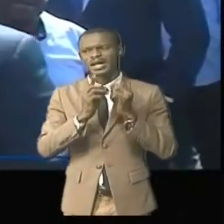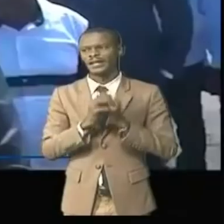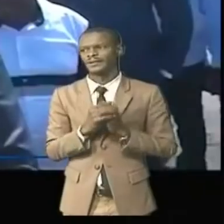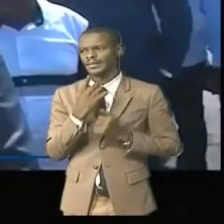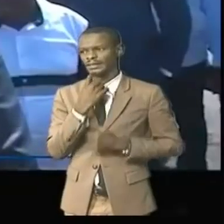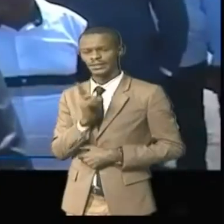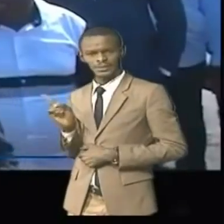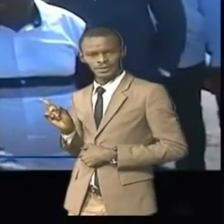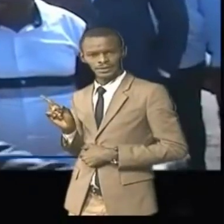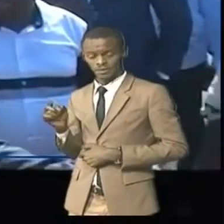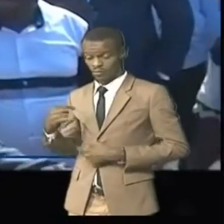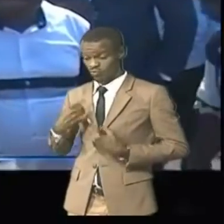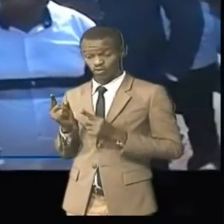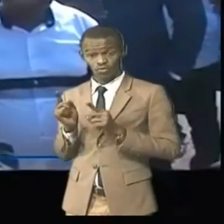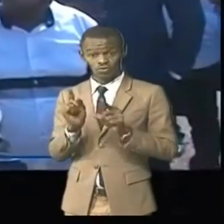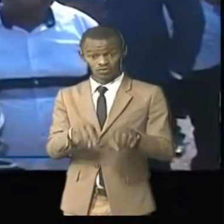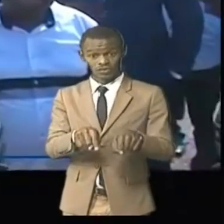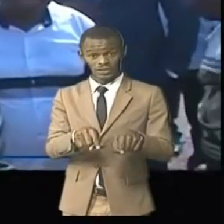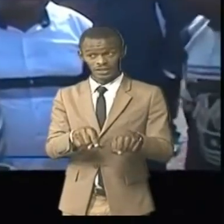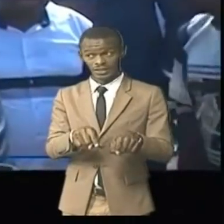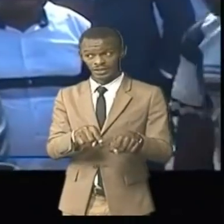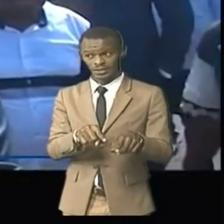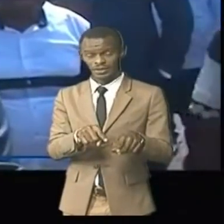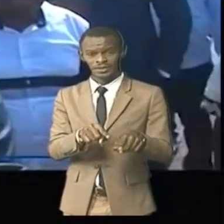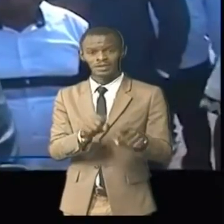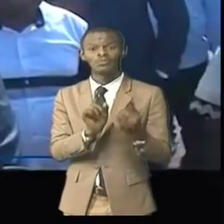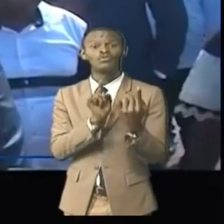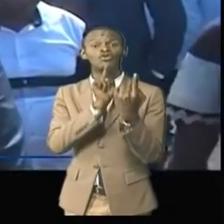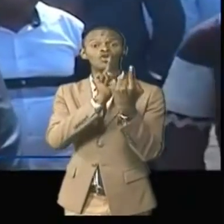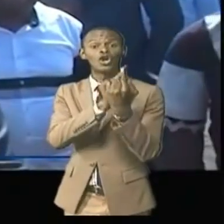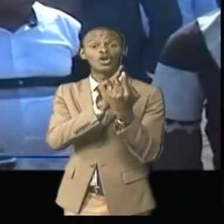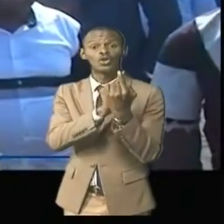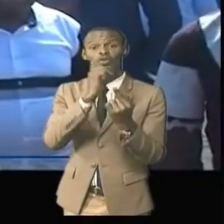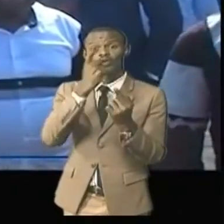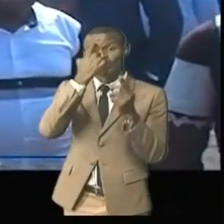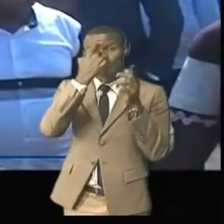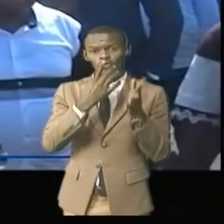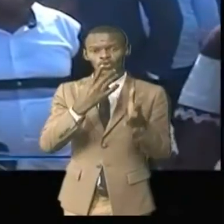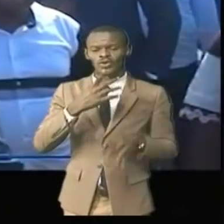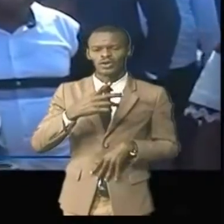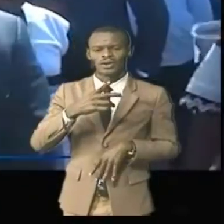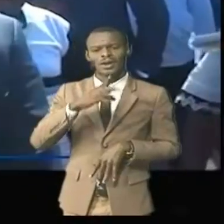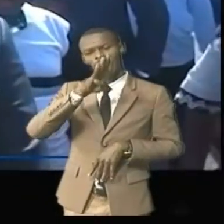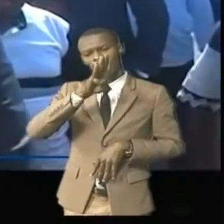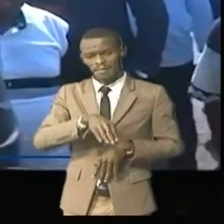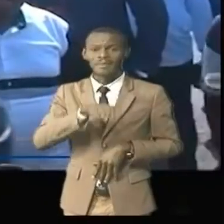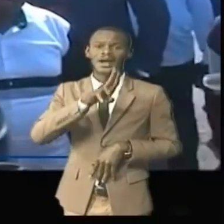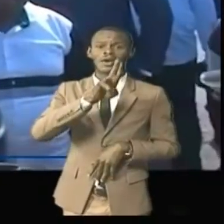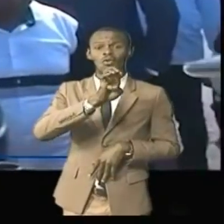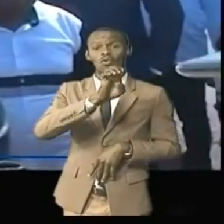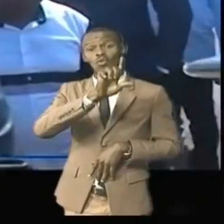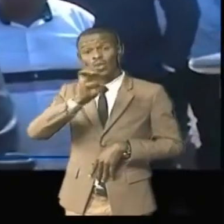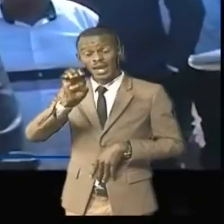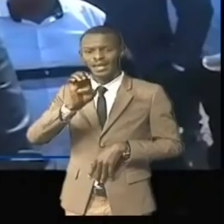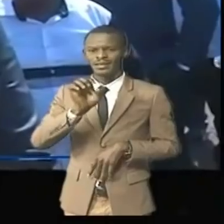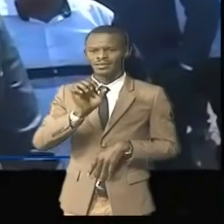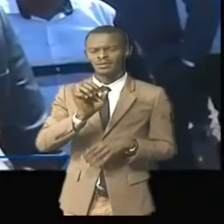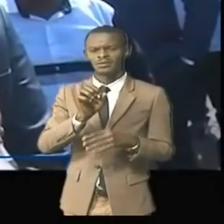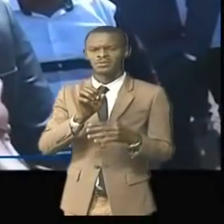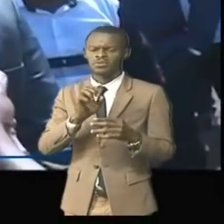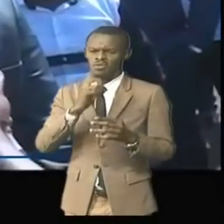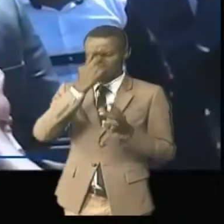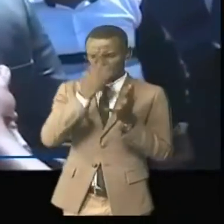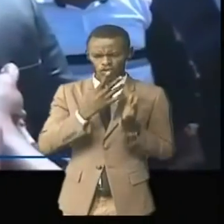mon collègue de Bazuélé de l'Ituri à l'invitation de son Excellence Monsieur le Gouverneur Yotouélé dans le cadre de